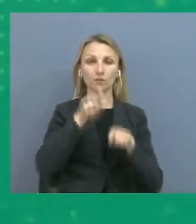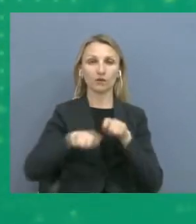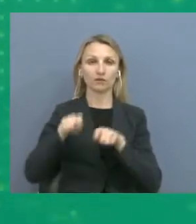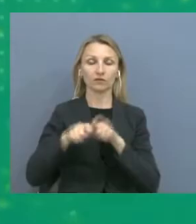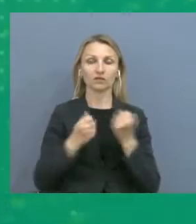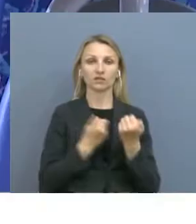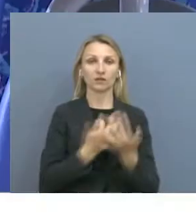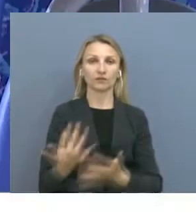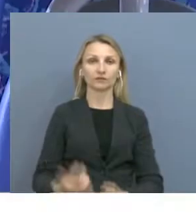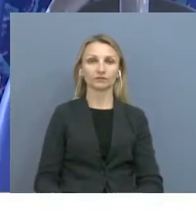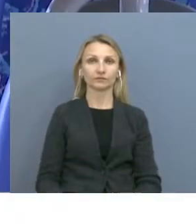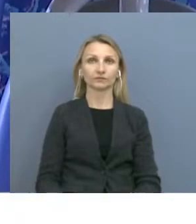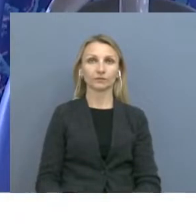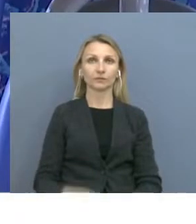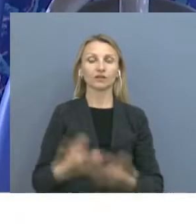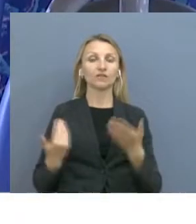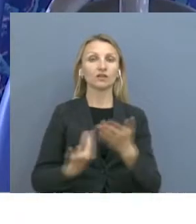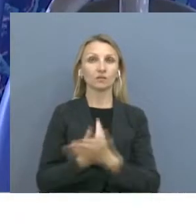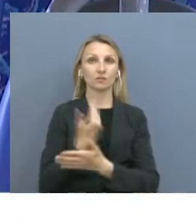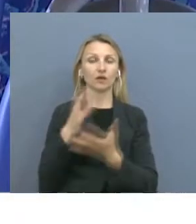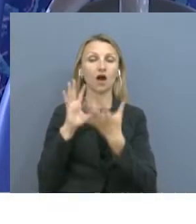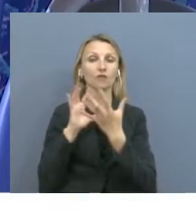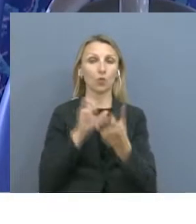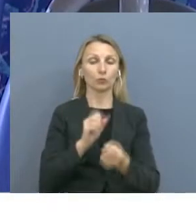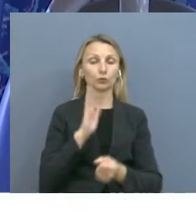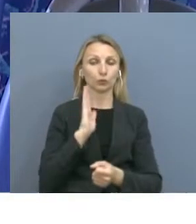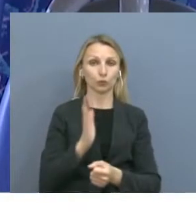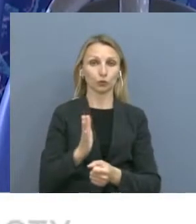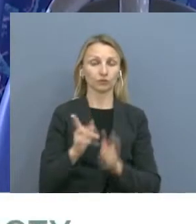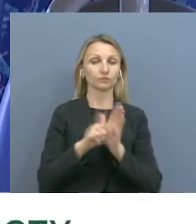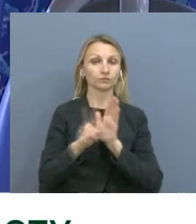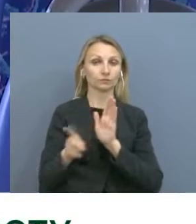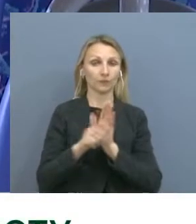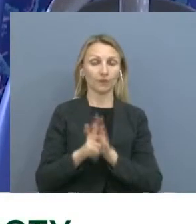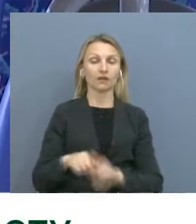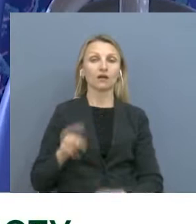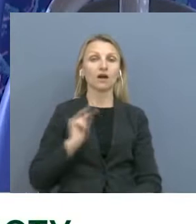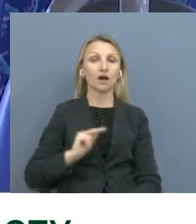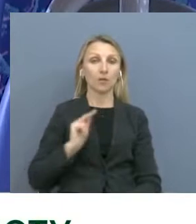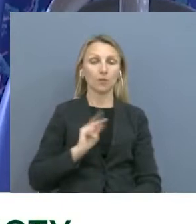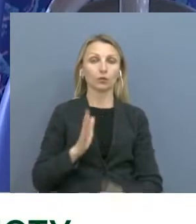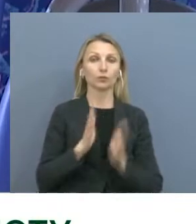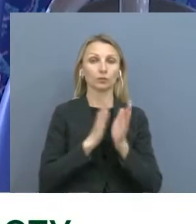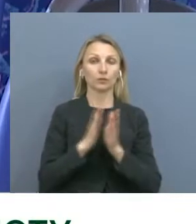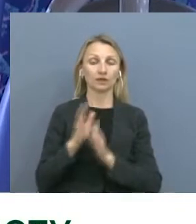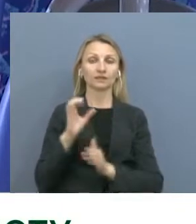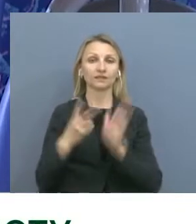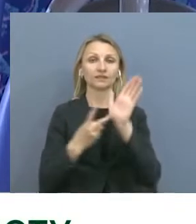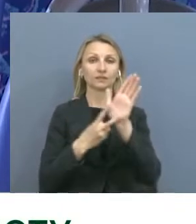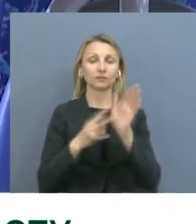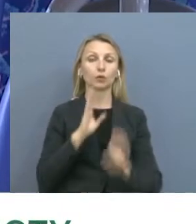требования. Возобновляется движение общественного транспорта. Режим работы у нас будет с 7 утра